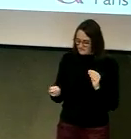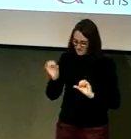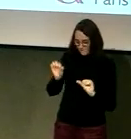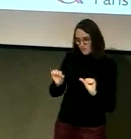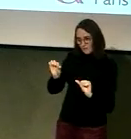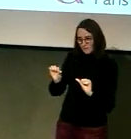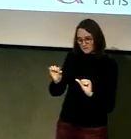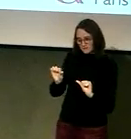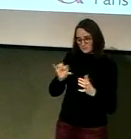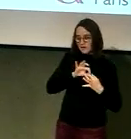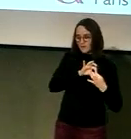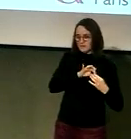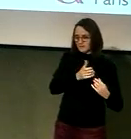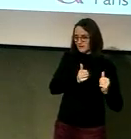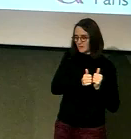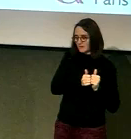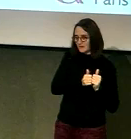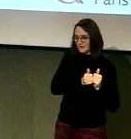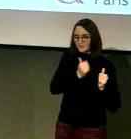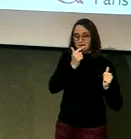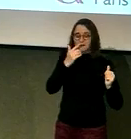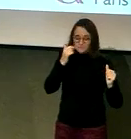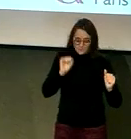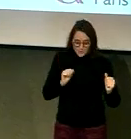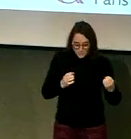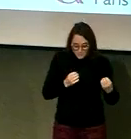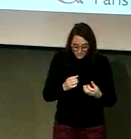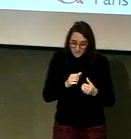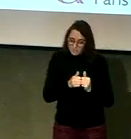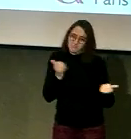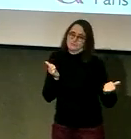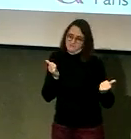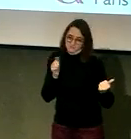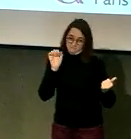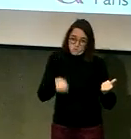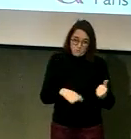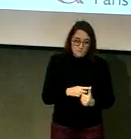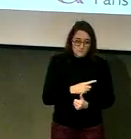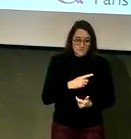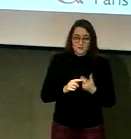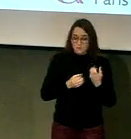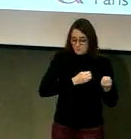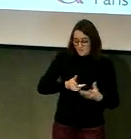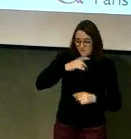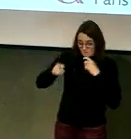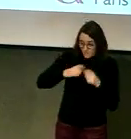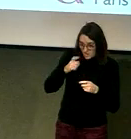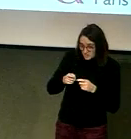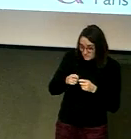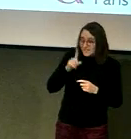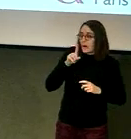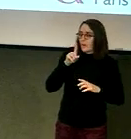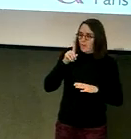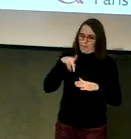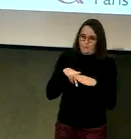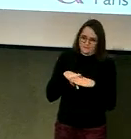la relation avec le partenaire. Ça peut être une cause de rupture, ça peut être une cause de violence, de début des violences.